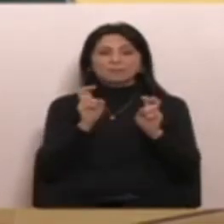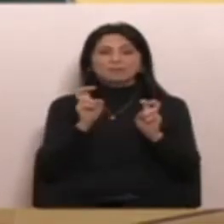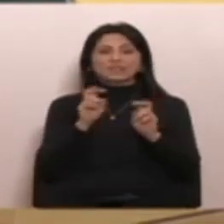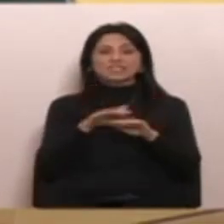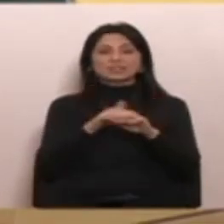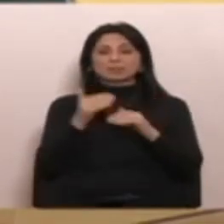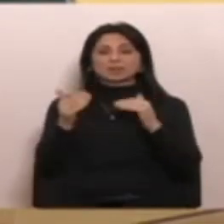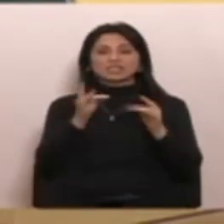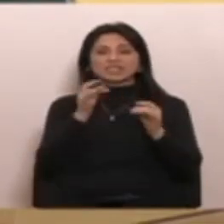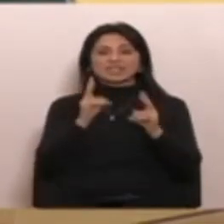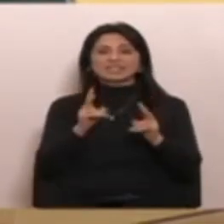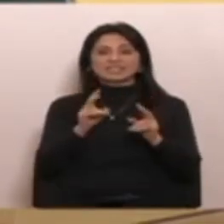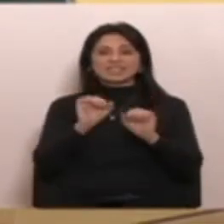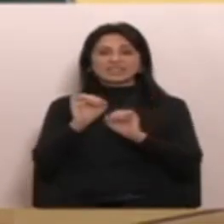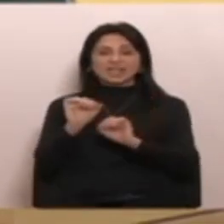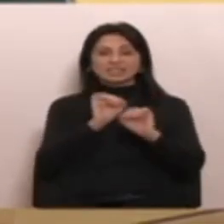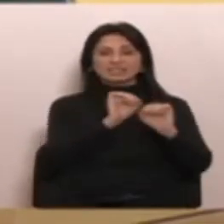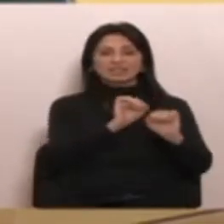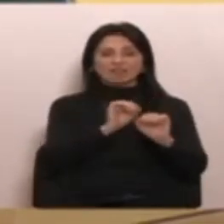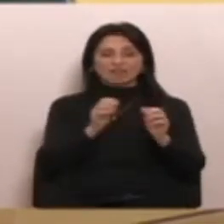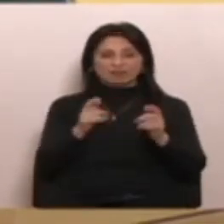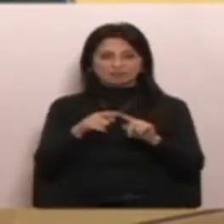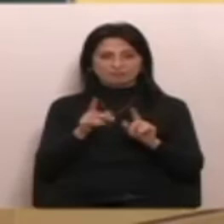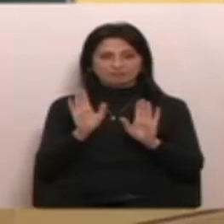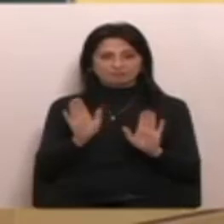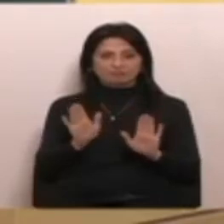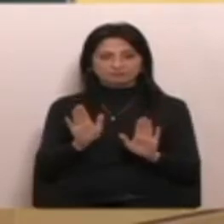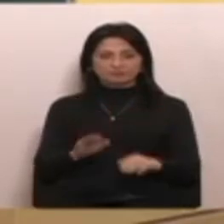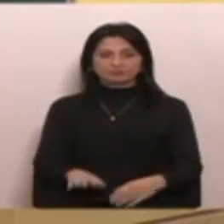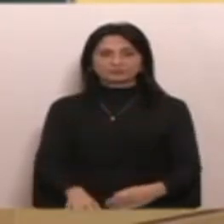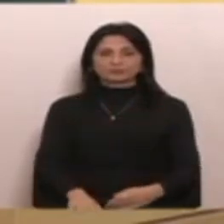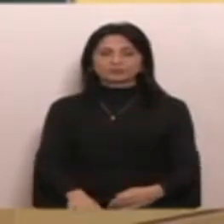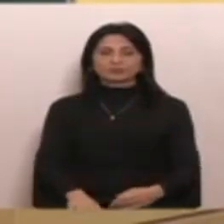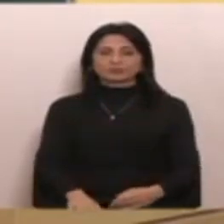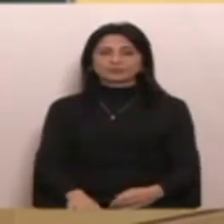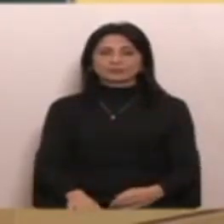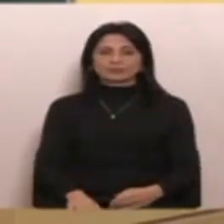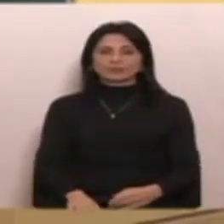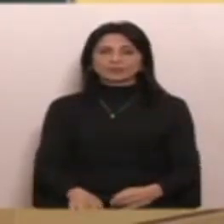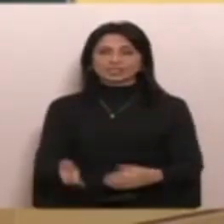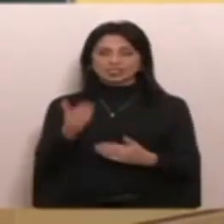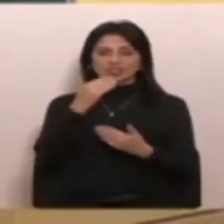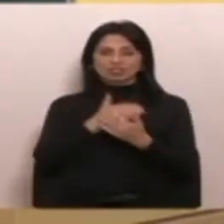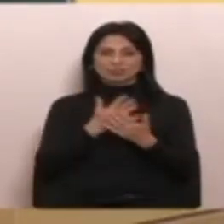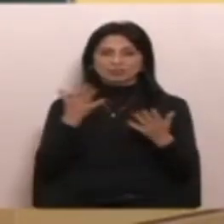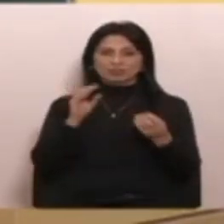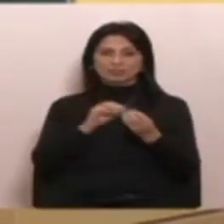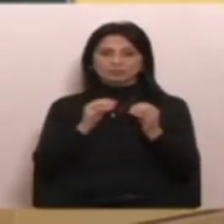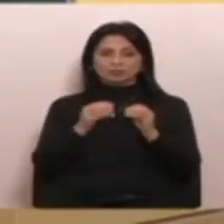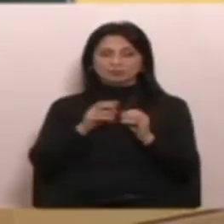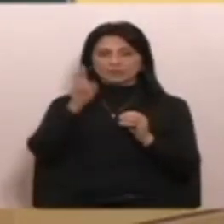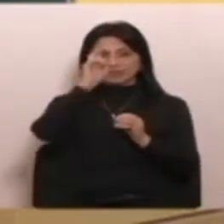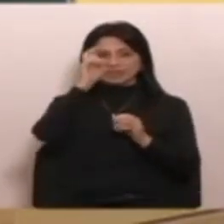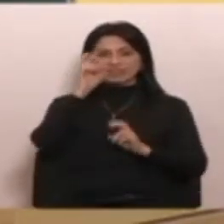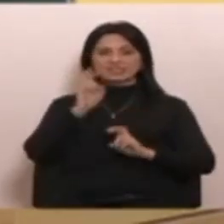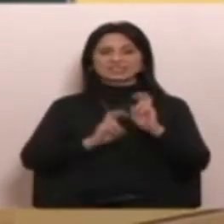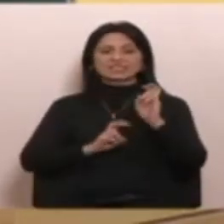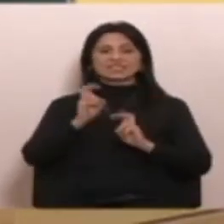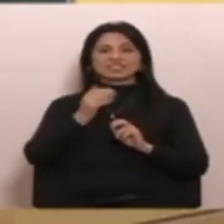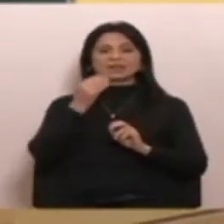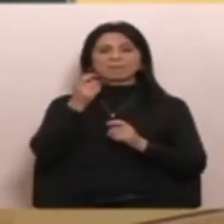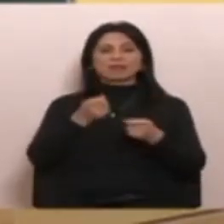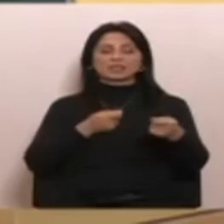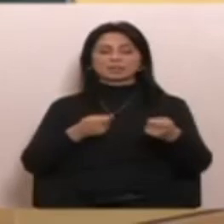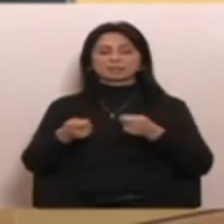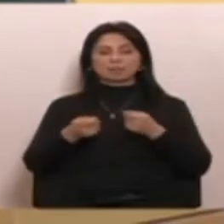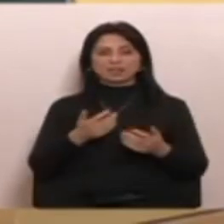ბაზრებისთვის რისკების დაზღვევის ინსტრუმენტებს სთავაზობს. შემდეგი დიდი გამოწვევა სახელმწიფო საწარმოები, მათი მართვა,